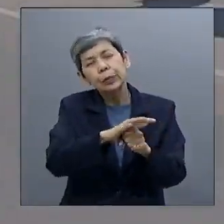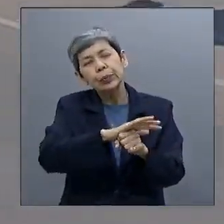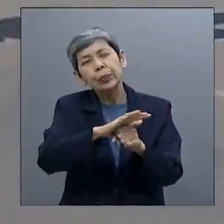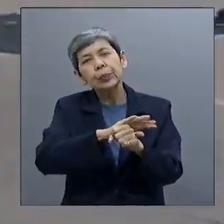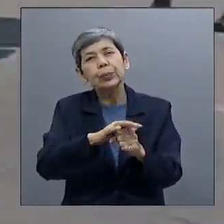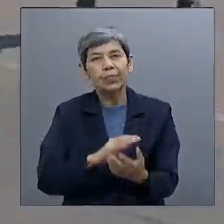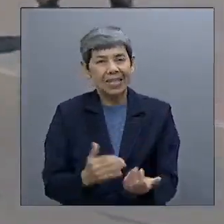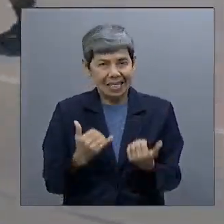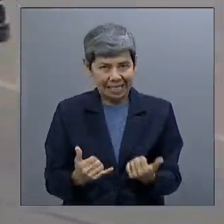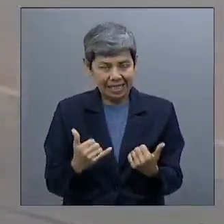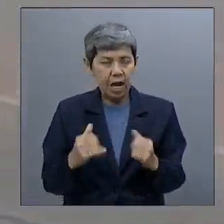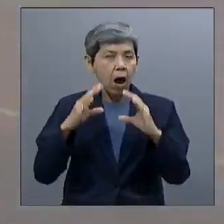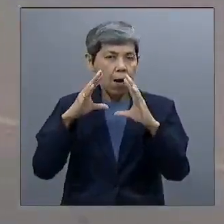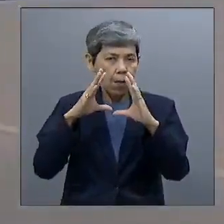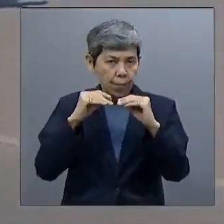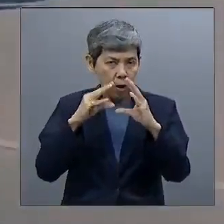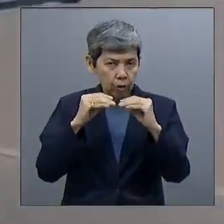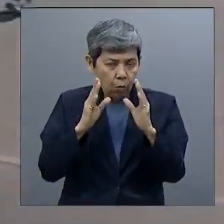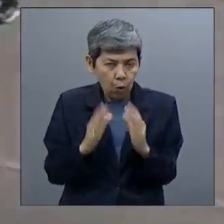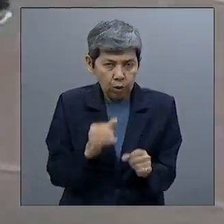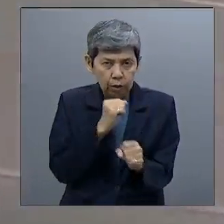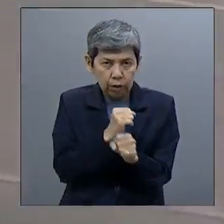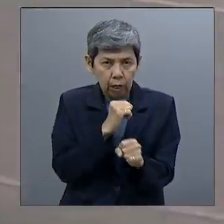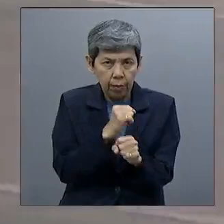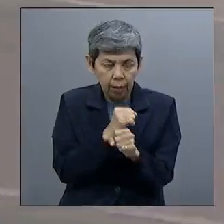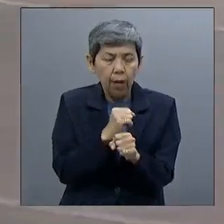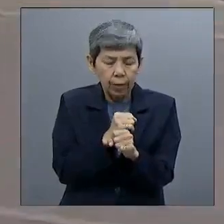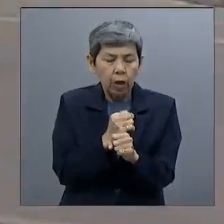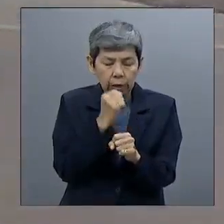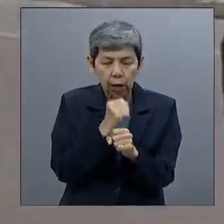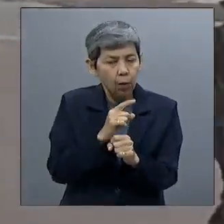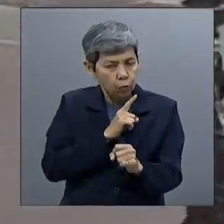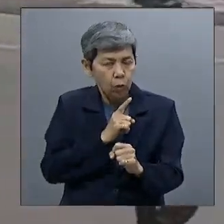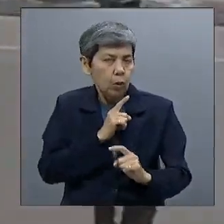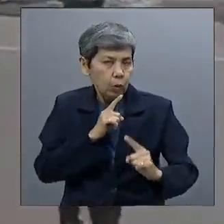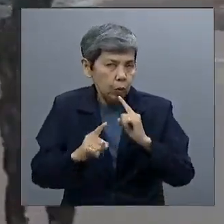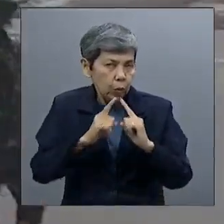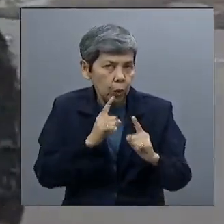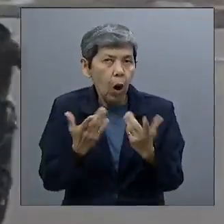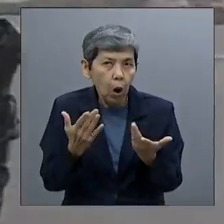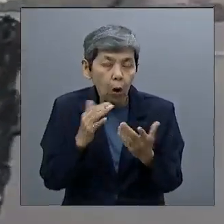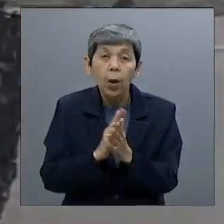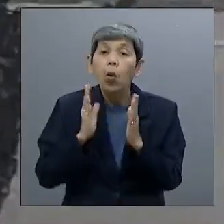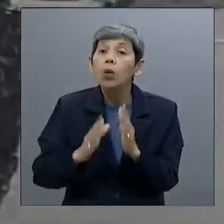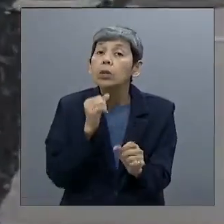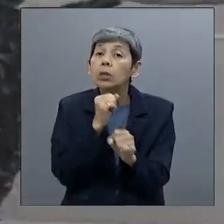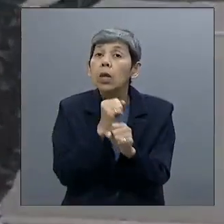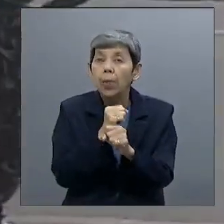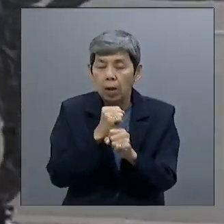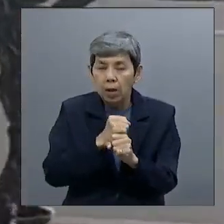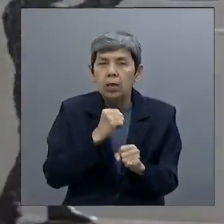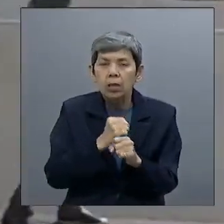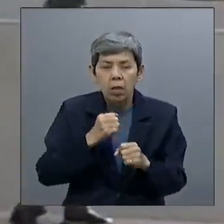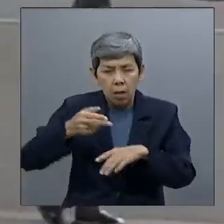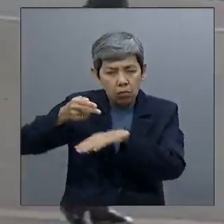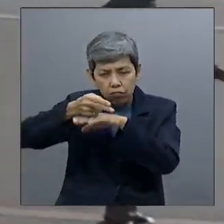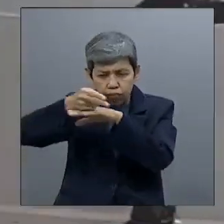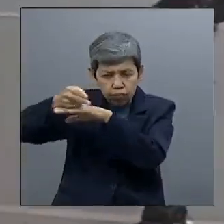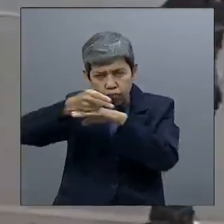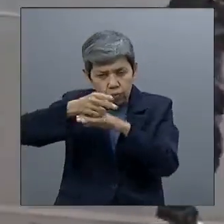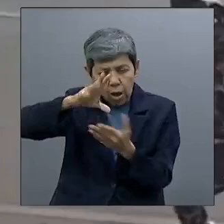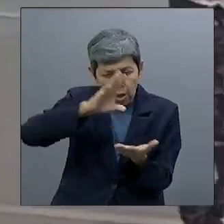หลังจากนี้ก็จะประชุมเจ้าหน้าที่เพื่อให้ดำเนินการในขั้นตอนต่อไปโดยให้เจ้าหน้าที่รวบรวมคลิปวิดีโอทั้งหม